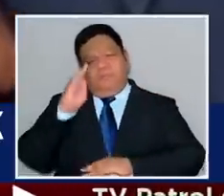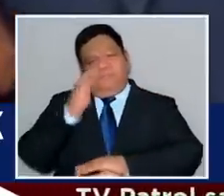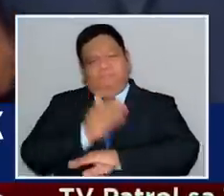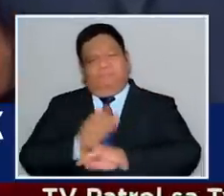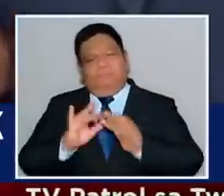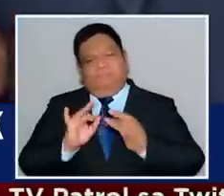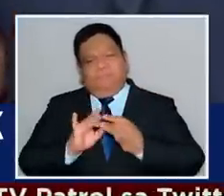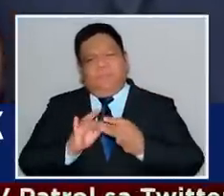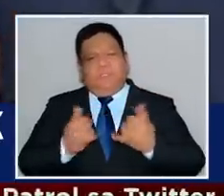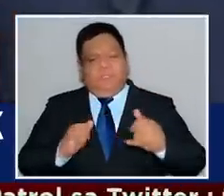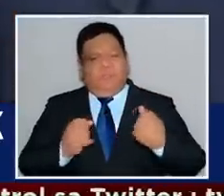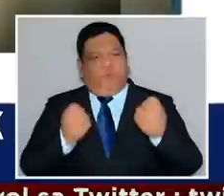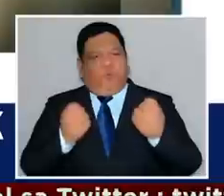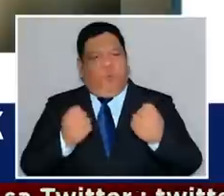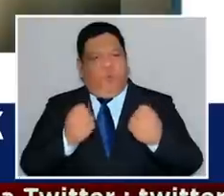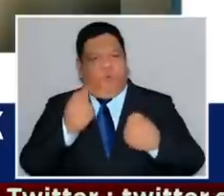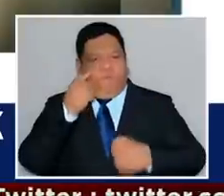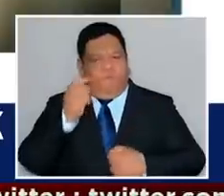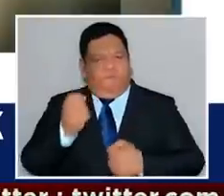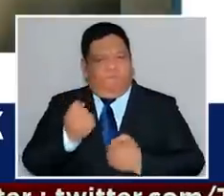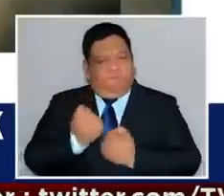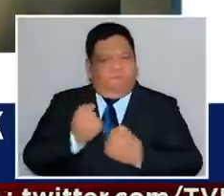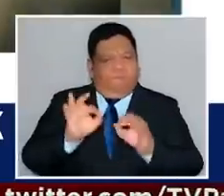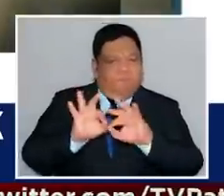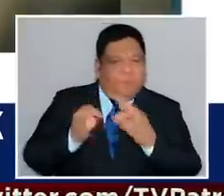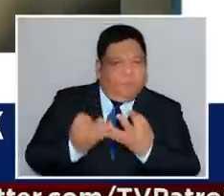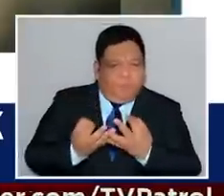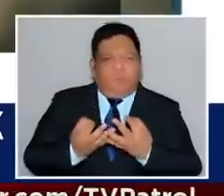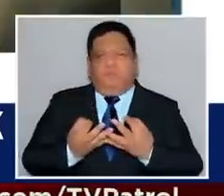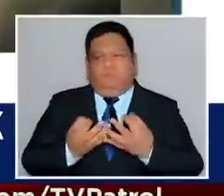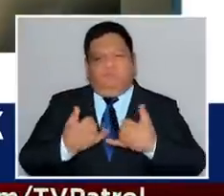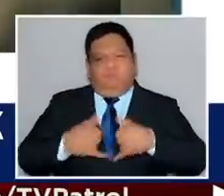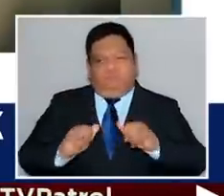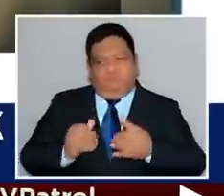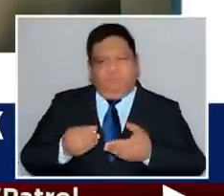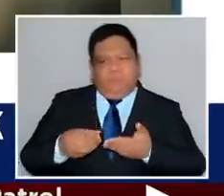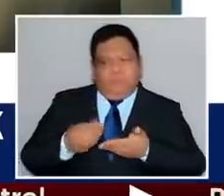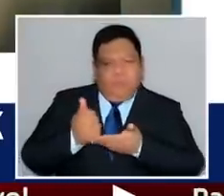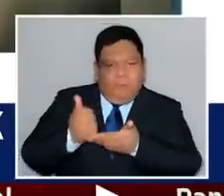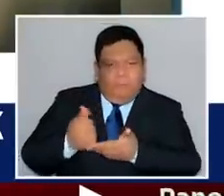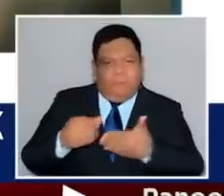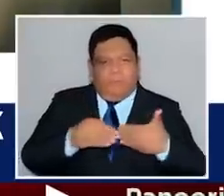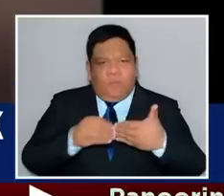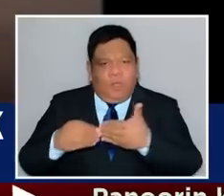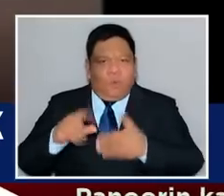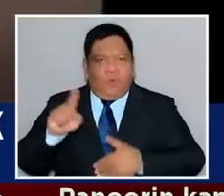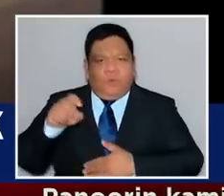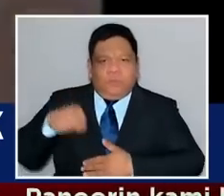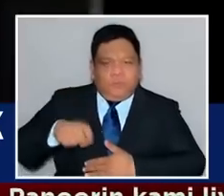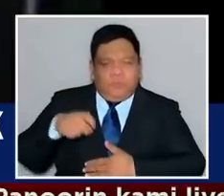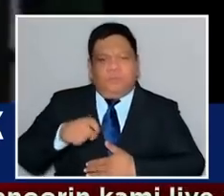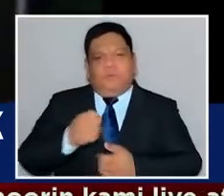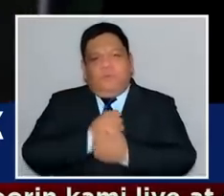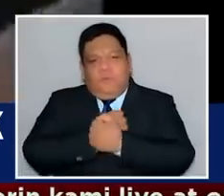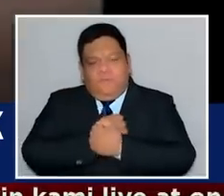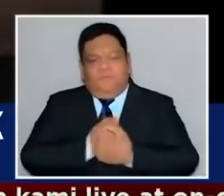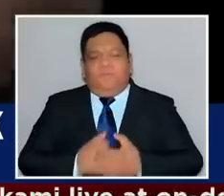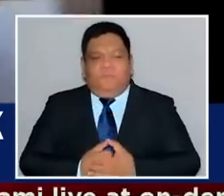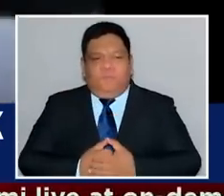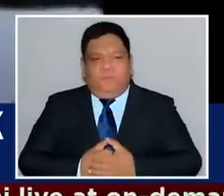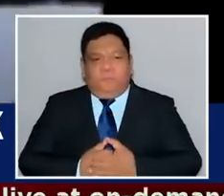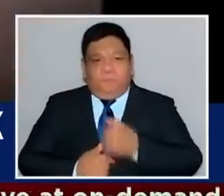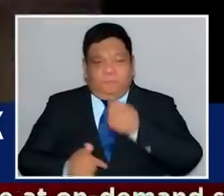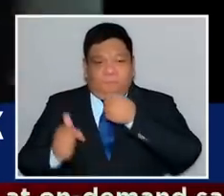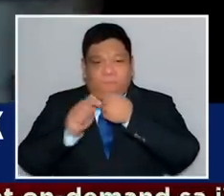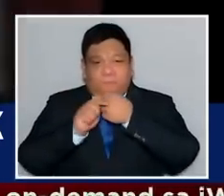strong for the family and be able to provide the guidance and the nurturing and the love. Bibitayin na sana si Mary